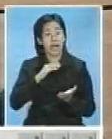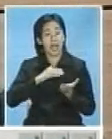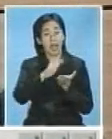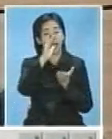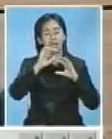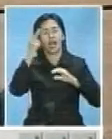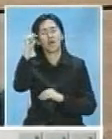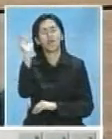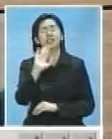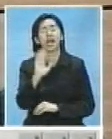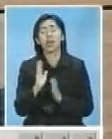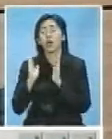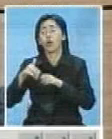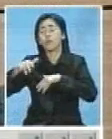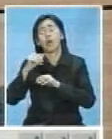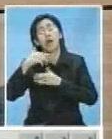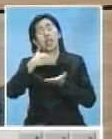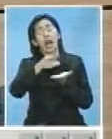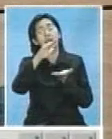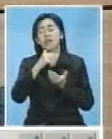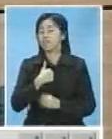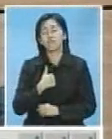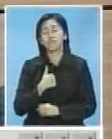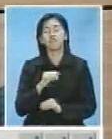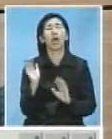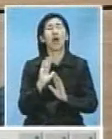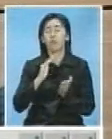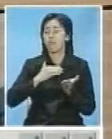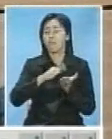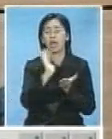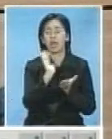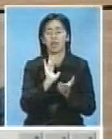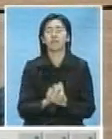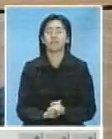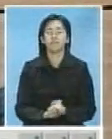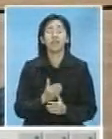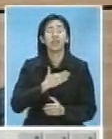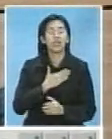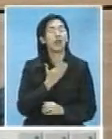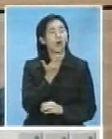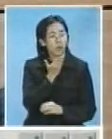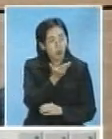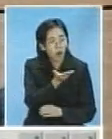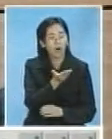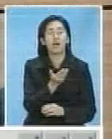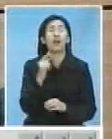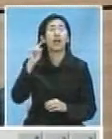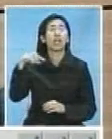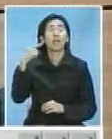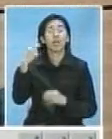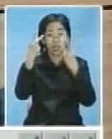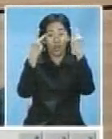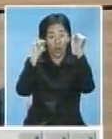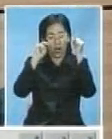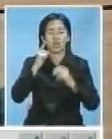กนะคะแม้คนอื่นจะไล่ท่านนายกหลายคนก็ตามดิฉันไม่ไล่ท่านนายกดิฉันเรียกร้องว่าท่านเป็นผู้หญิงท่านต้องเ